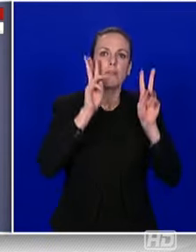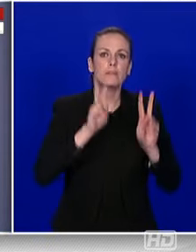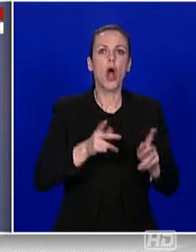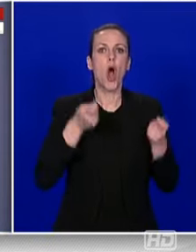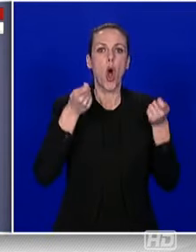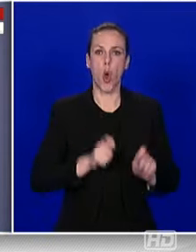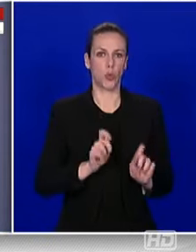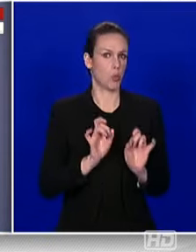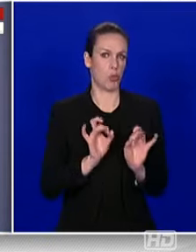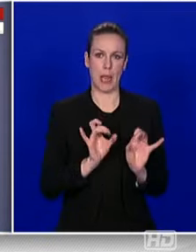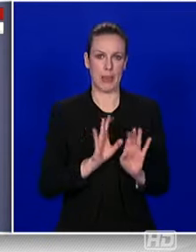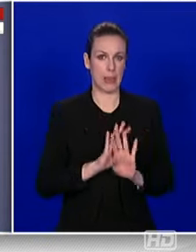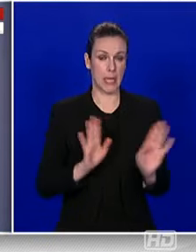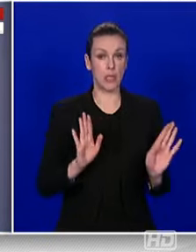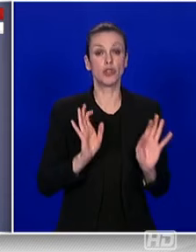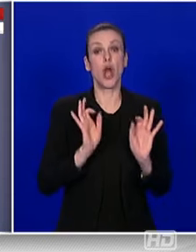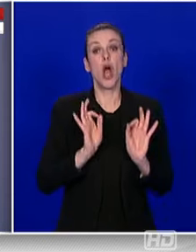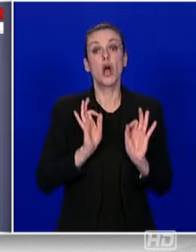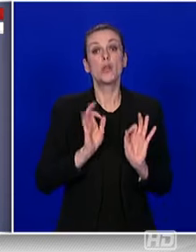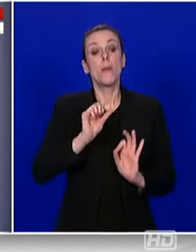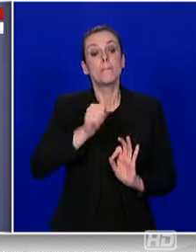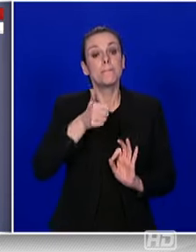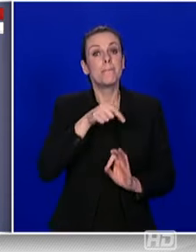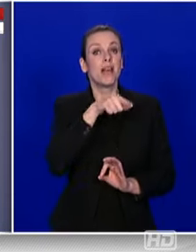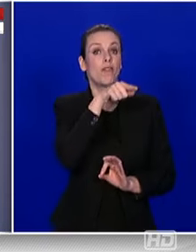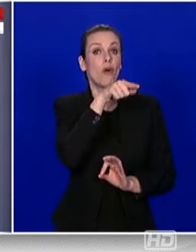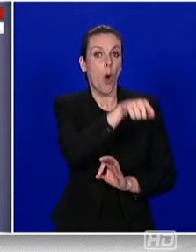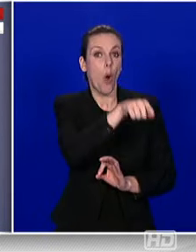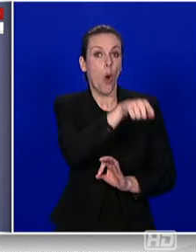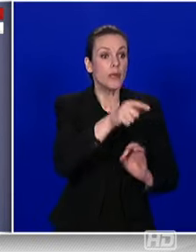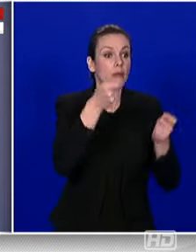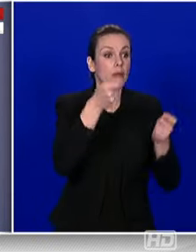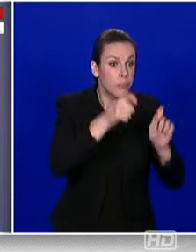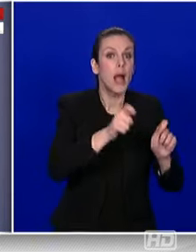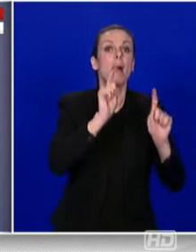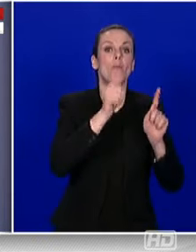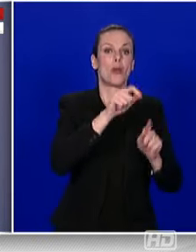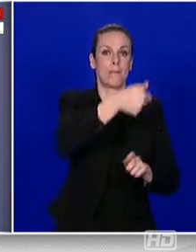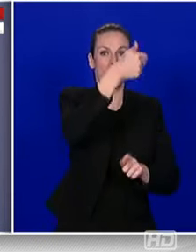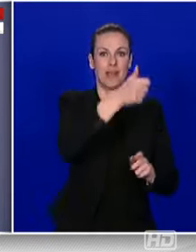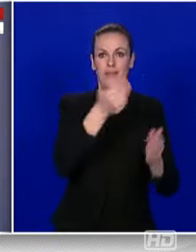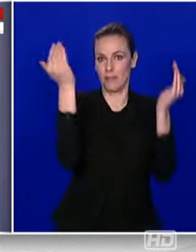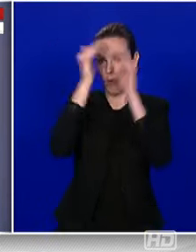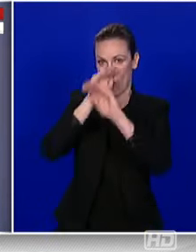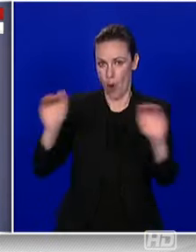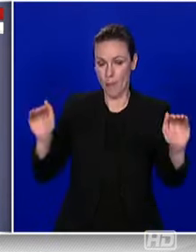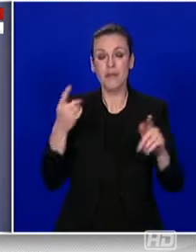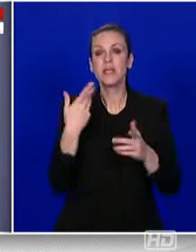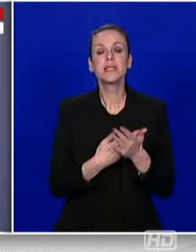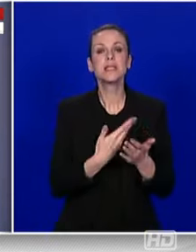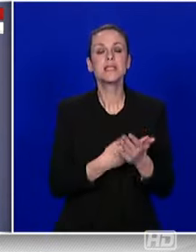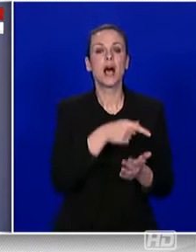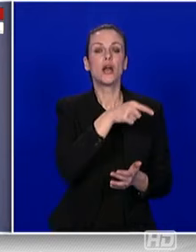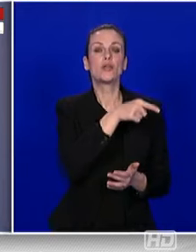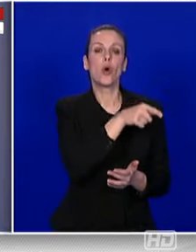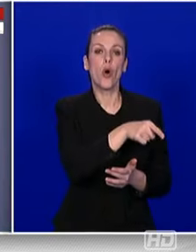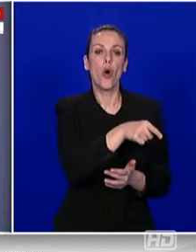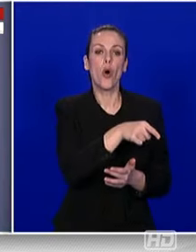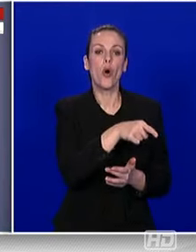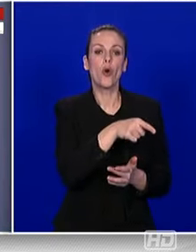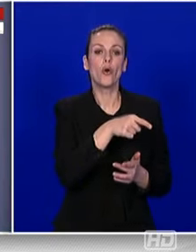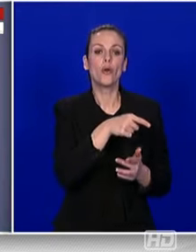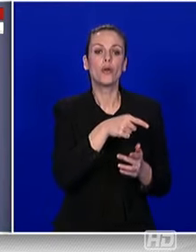i bilo bi dobro da je oni iskomuniciraju zbog toga što su zakazali